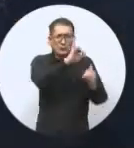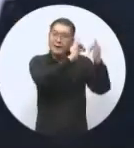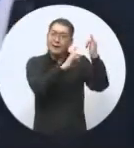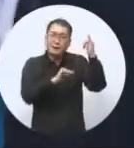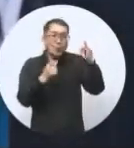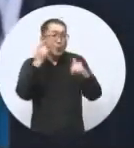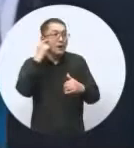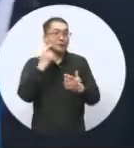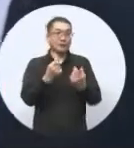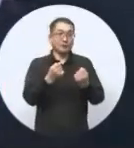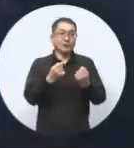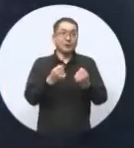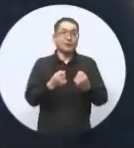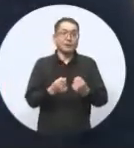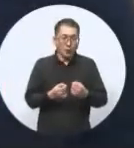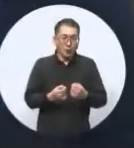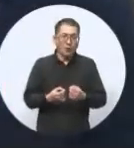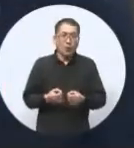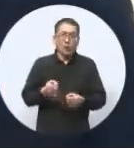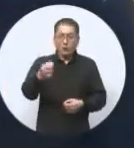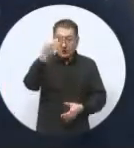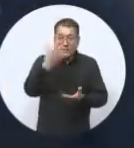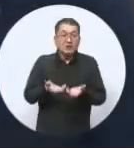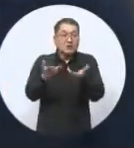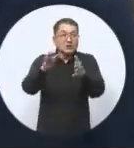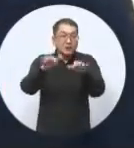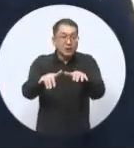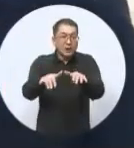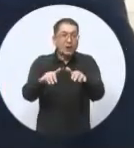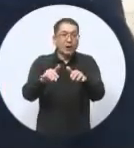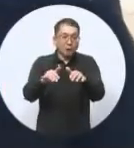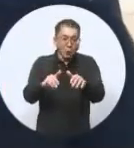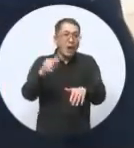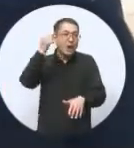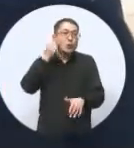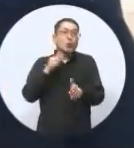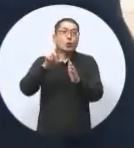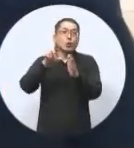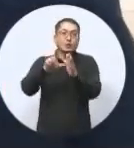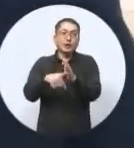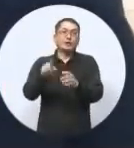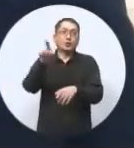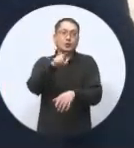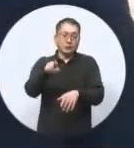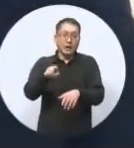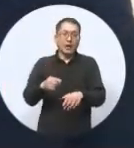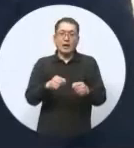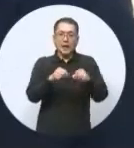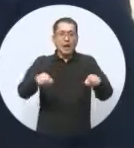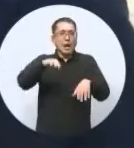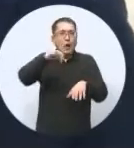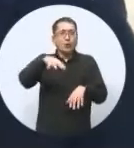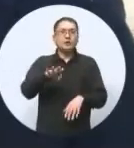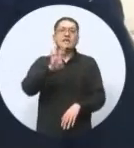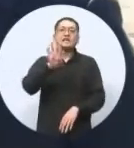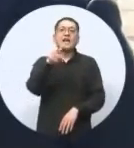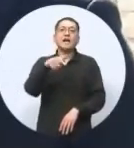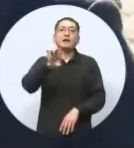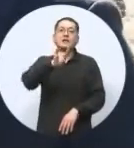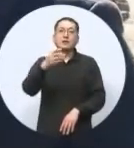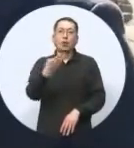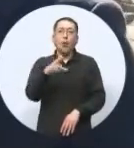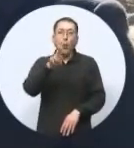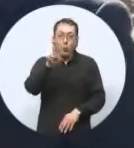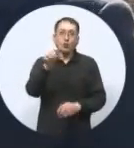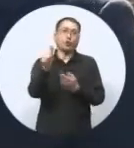これも寄進した方が江戸時代の方で、長堀剣業っていう人ですね。 長